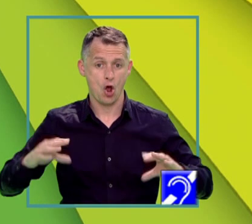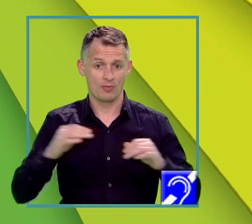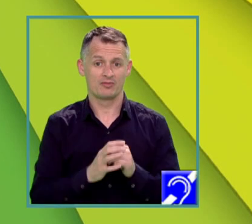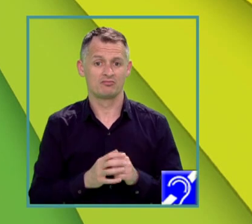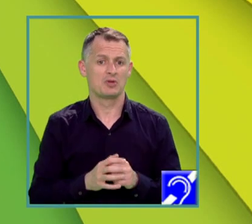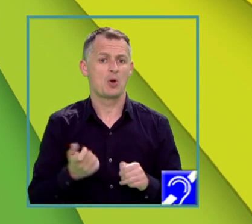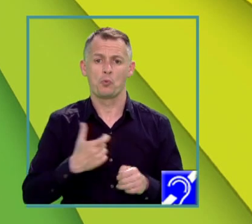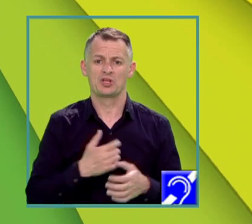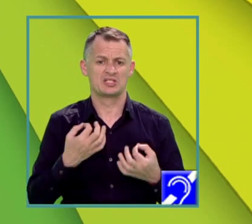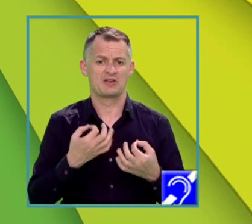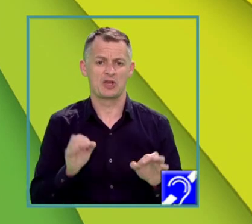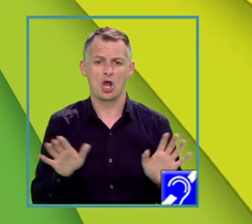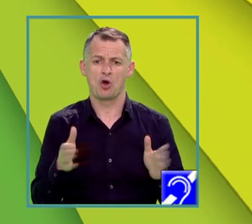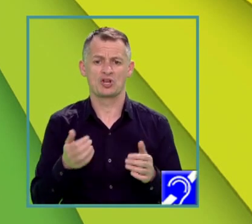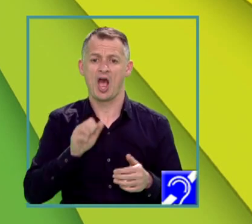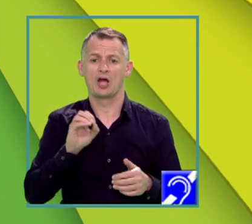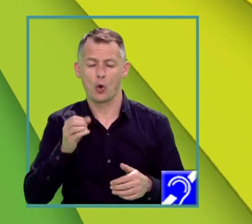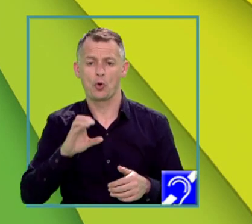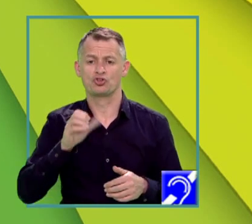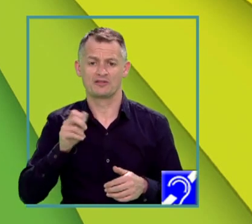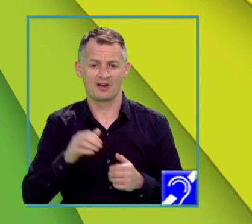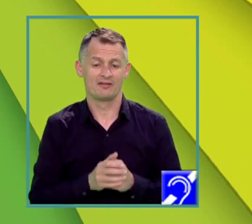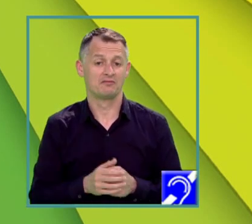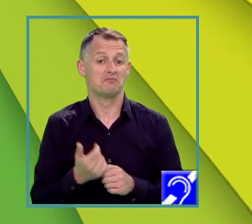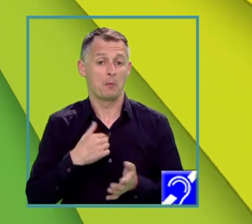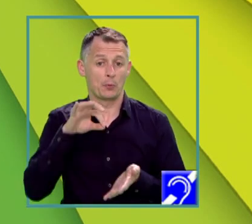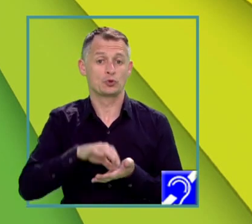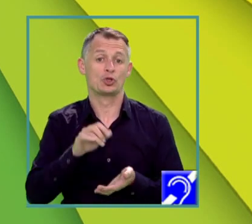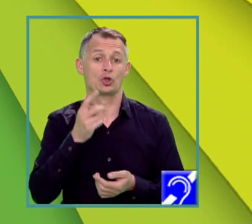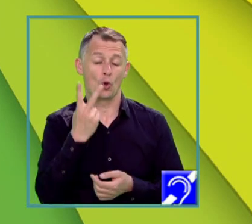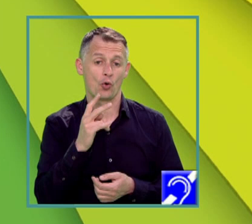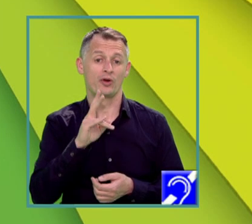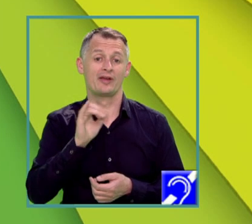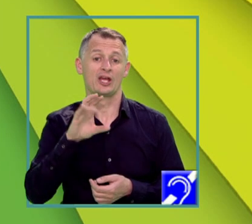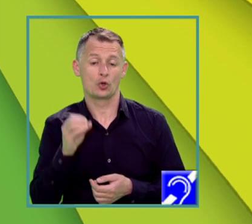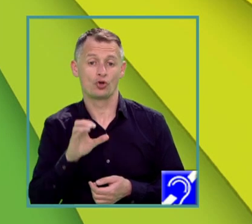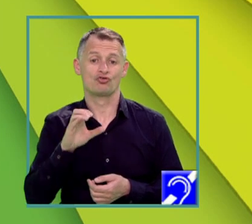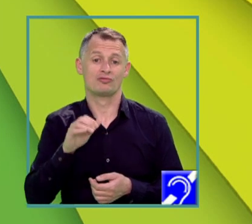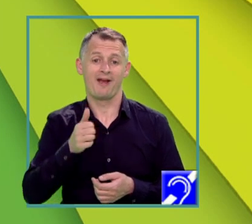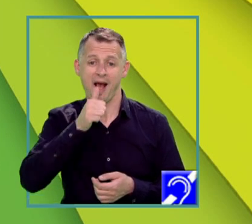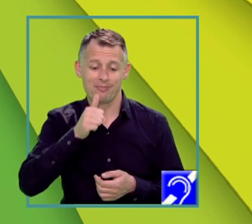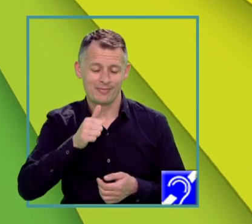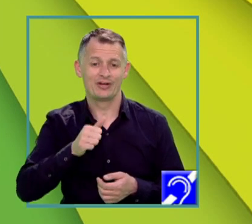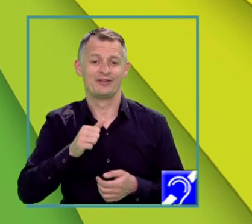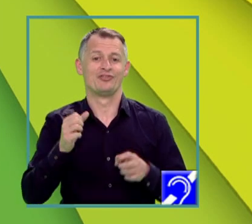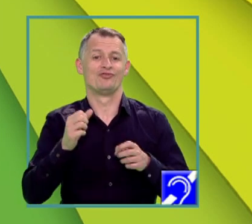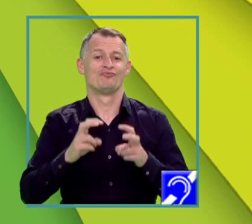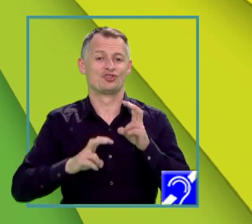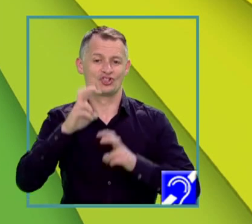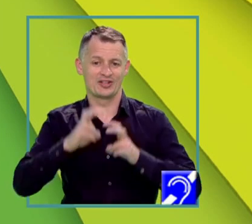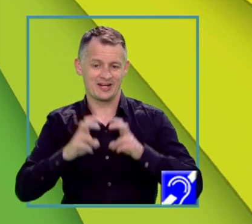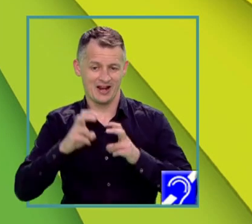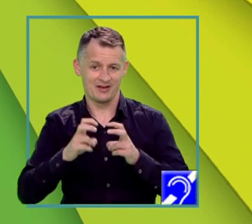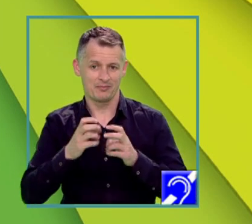atomocentrala vom propus două hidrocentrale cele mari da Porțile de Fier respectivi de